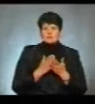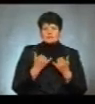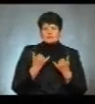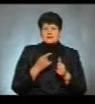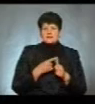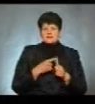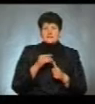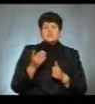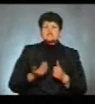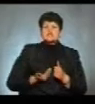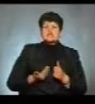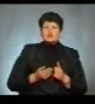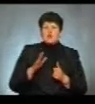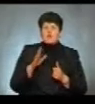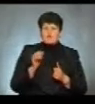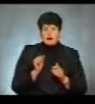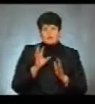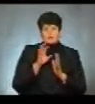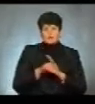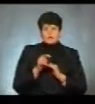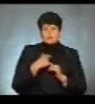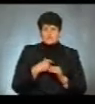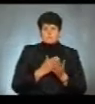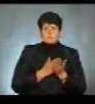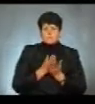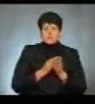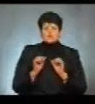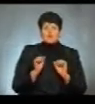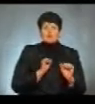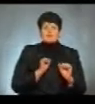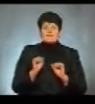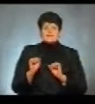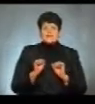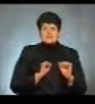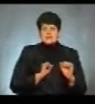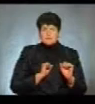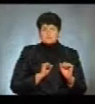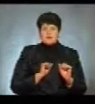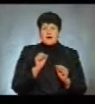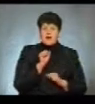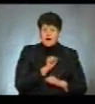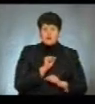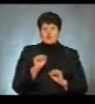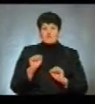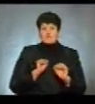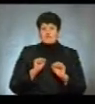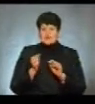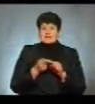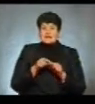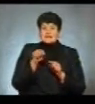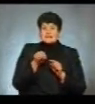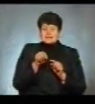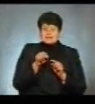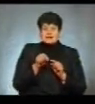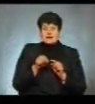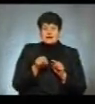називається житлова, яка включає в себе послугу з управління. А управління – це є складова послуги